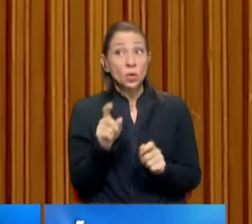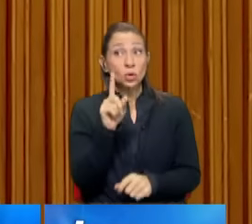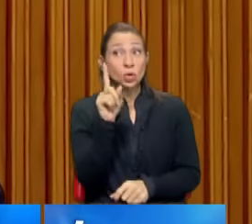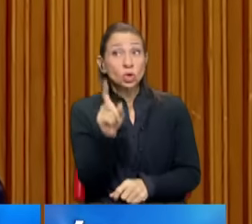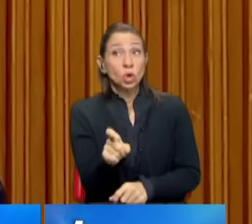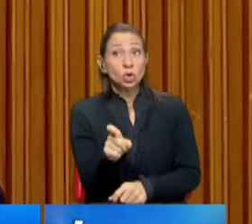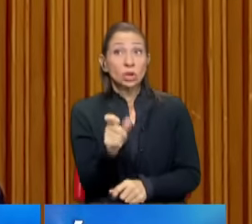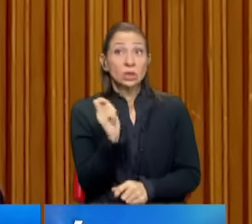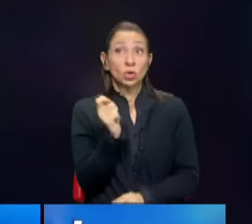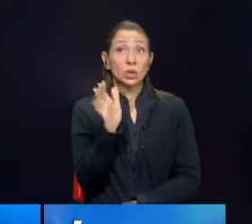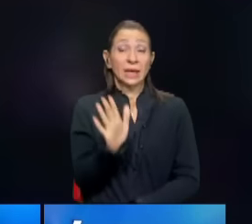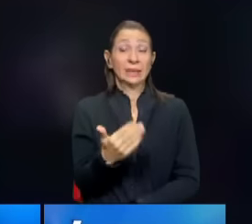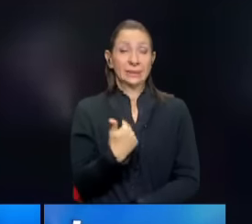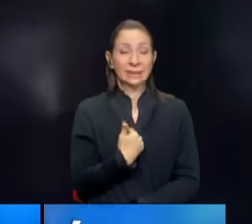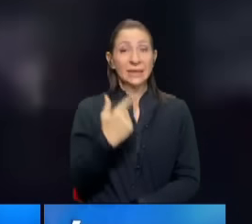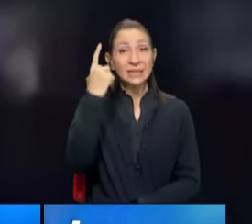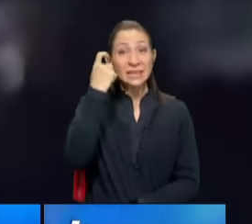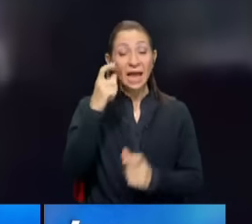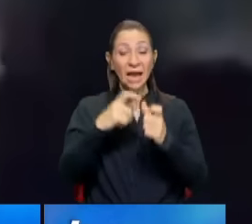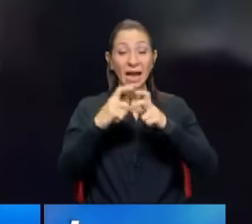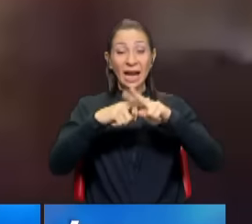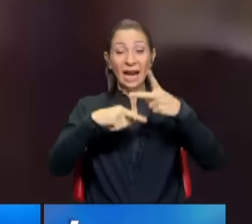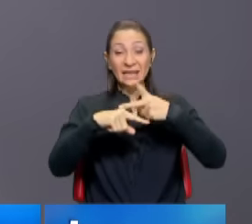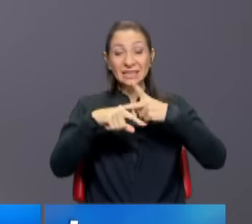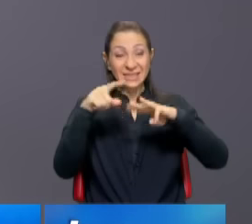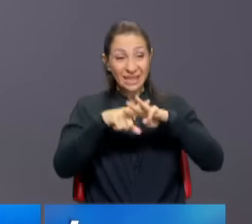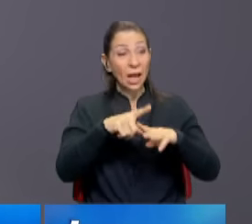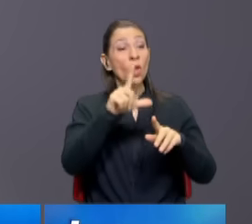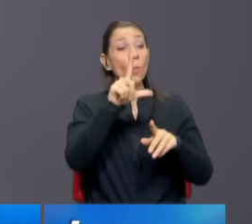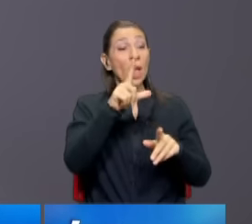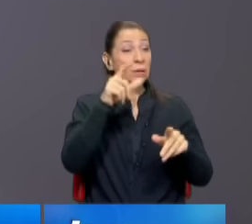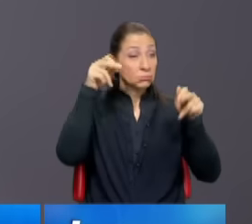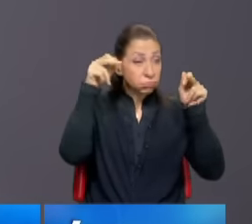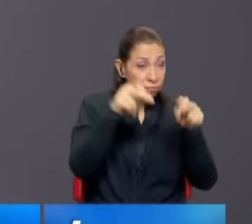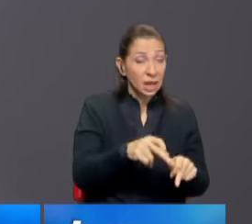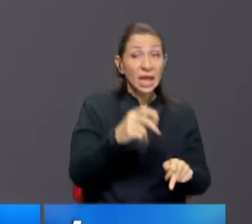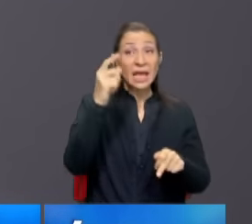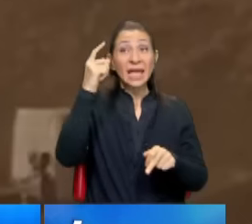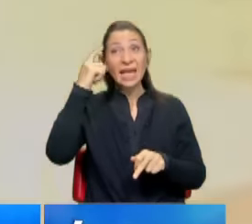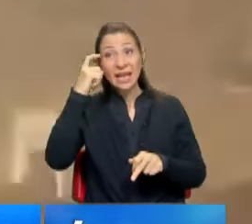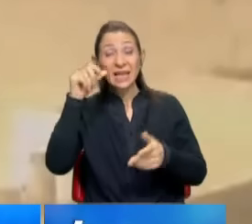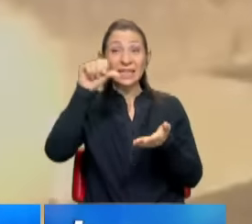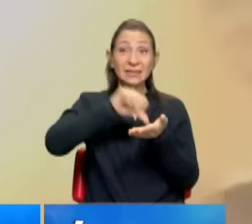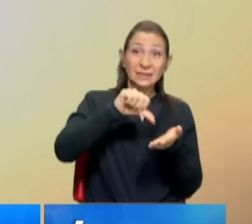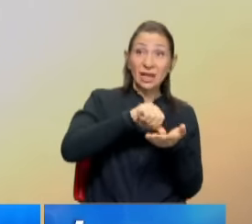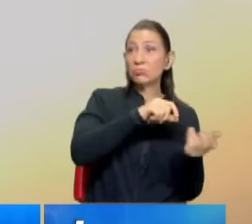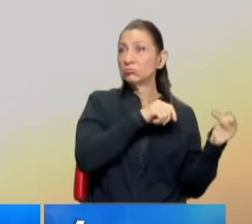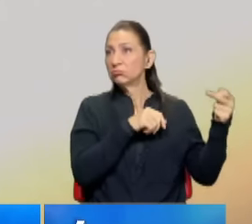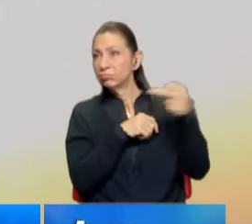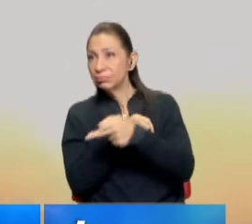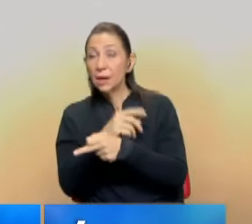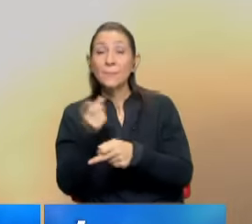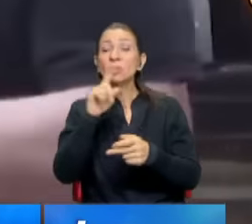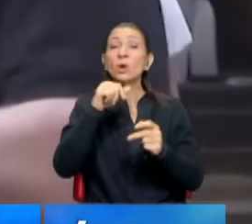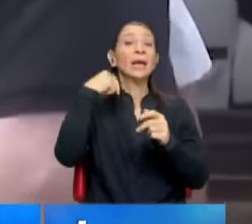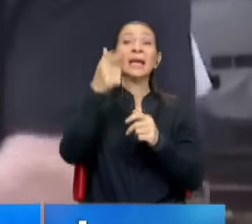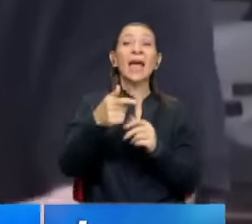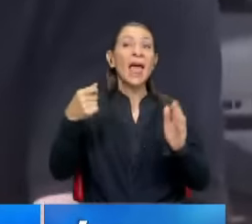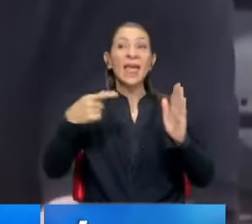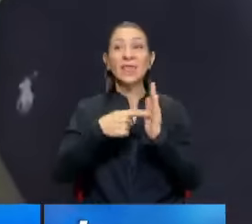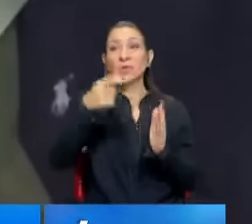sorusunu sormak durumundayız. İsrail'in Gazze'den sonra Lübnan'a saldırısı, İran'dan İsrail'e karşı misilleme, İsrail'in bir sonraki hedefi